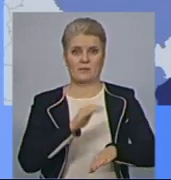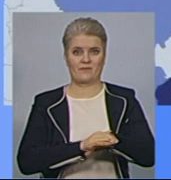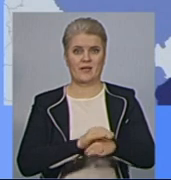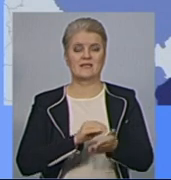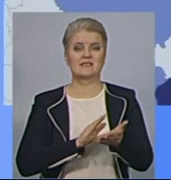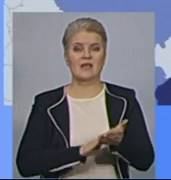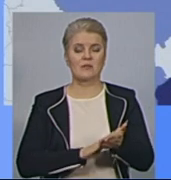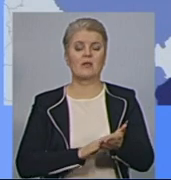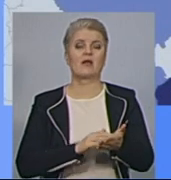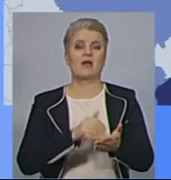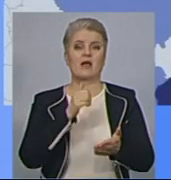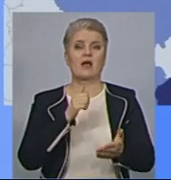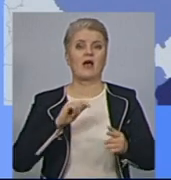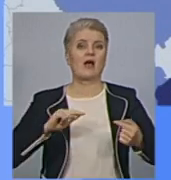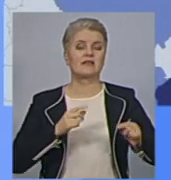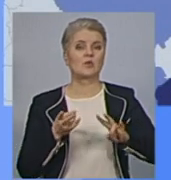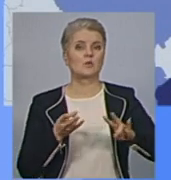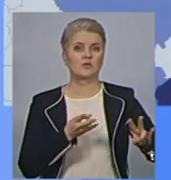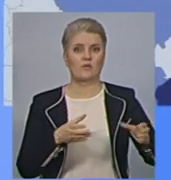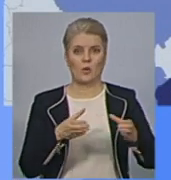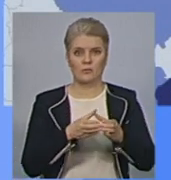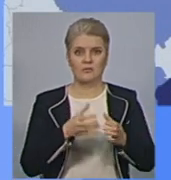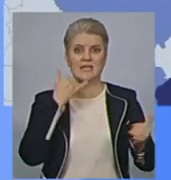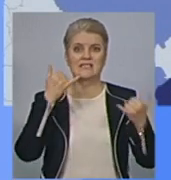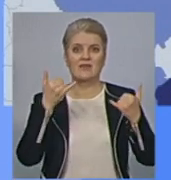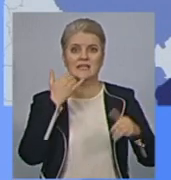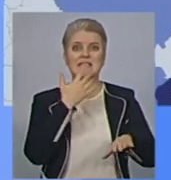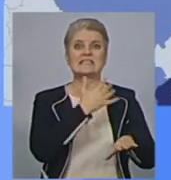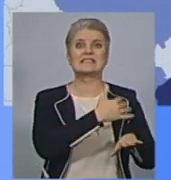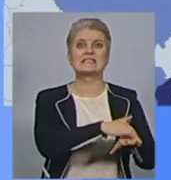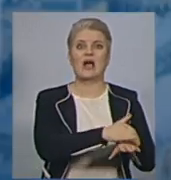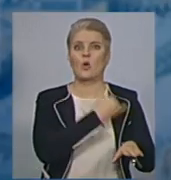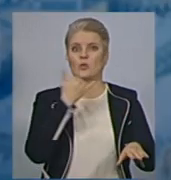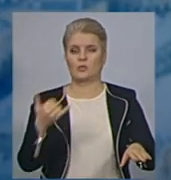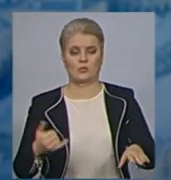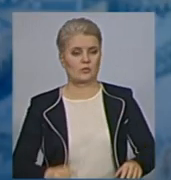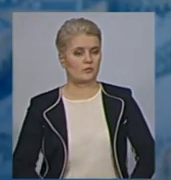Новосибірська, аноніми дзвонили з-за кордону. Звідки ж телефонували в інші міста, перевіряють.